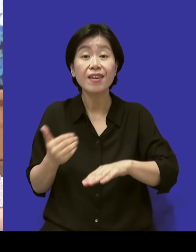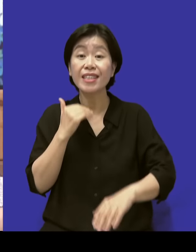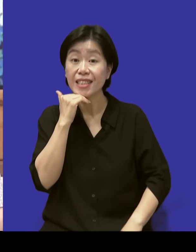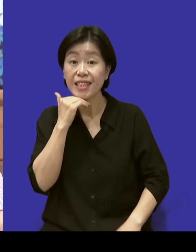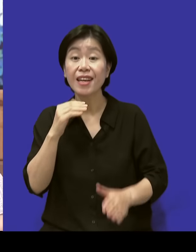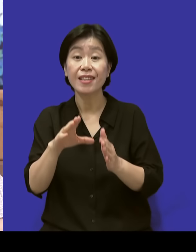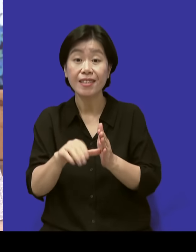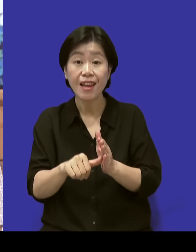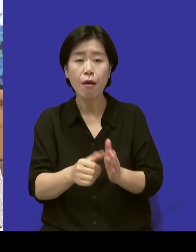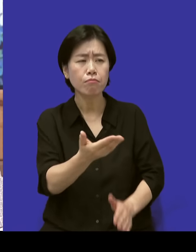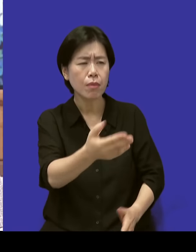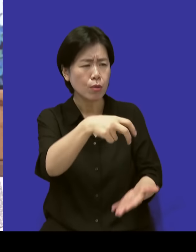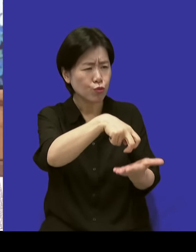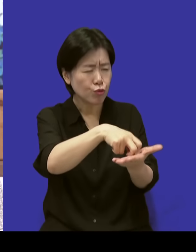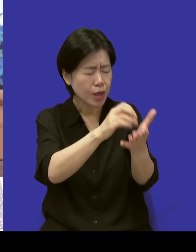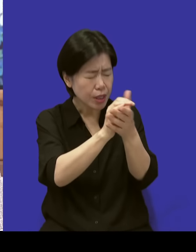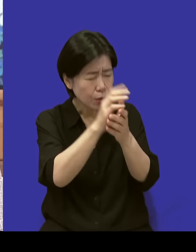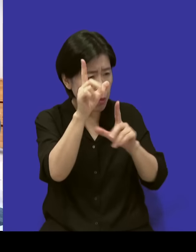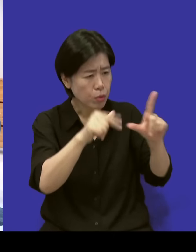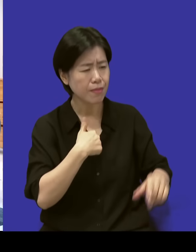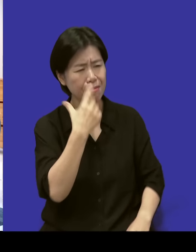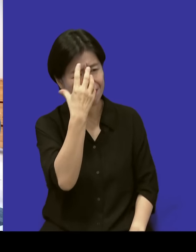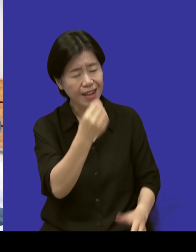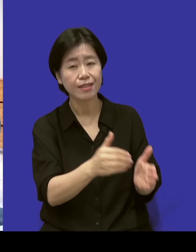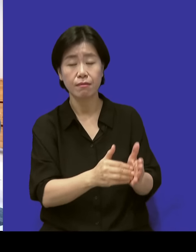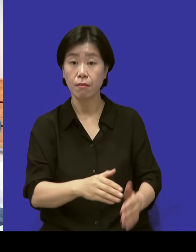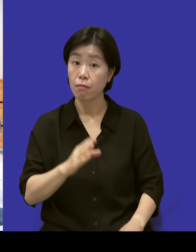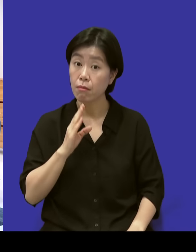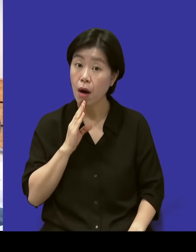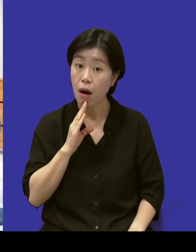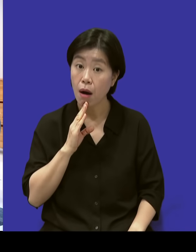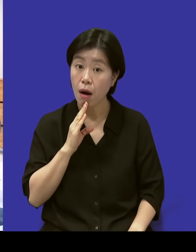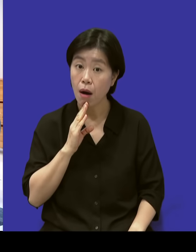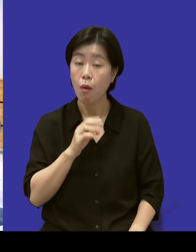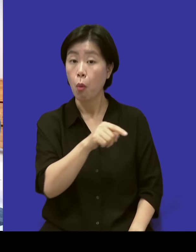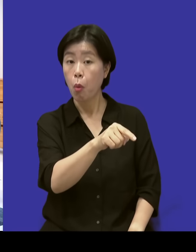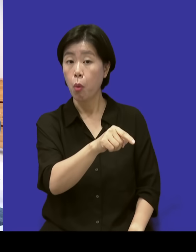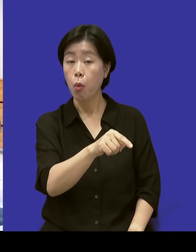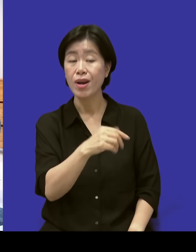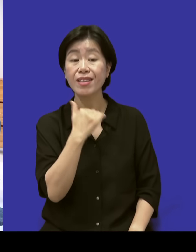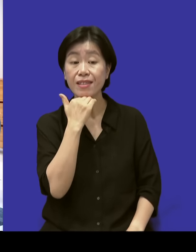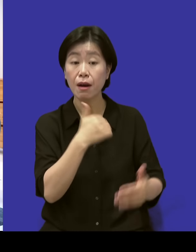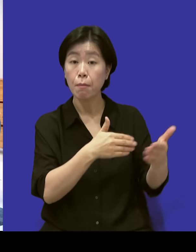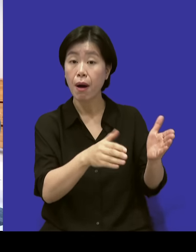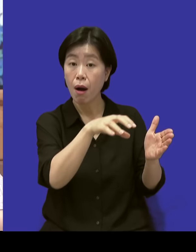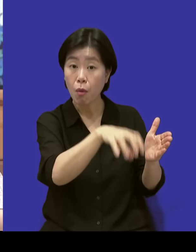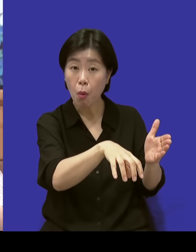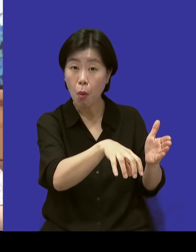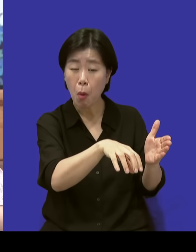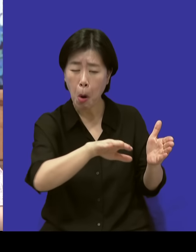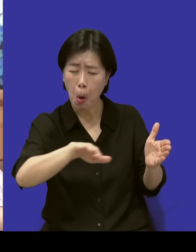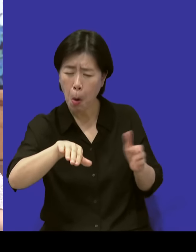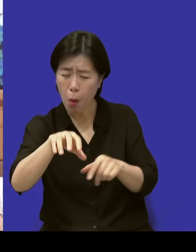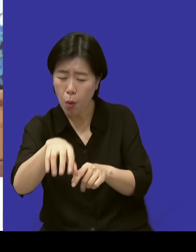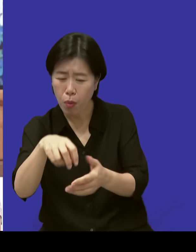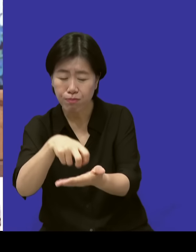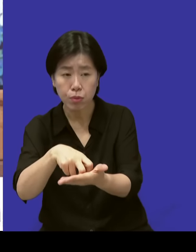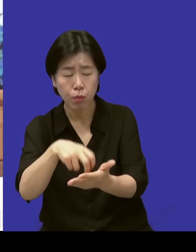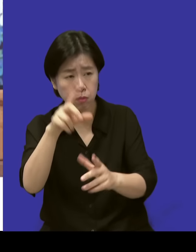전에 네. 무릎 꿇고 기도하시는 모습을 봤어요? 봤거든요. 아. 어디서 무릎 꿇었어요? 저기 대기실 안에서. 안에서? 근데 구석에서 아, 정말 그렇게 무릎